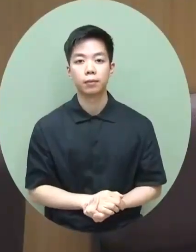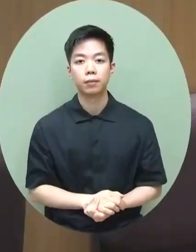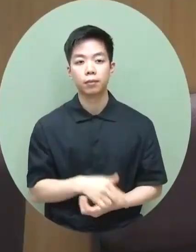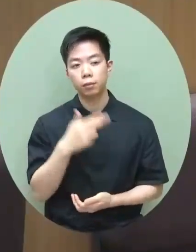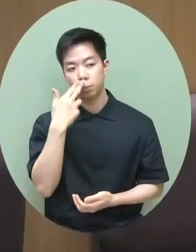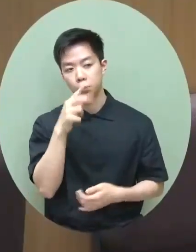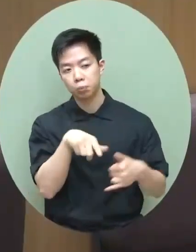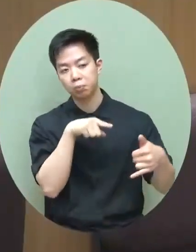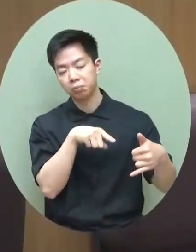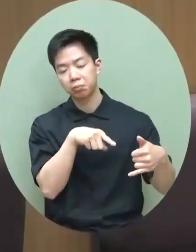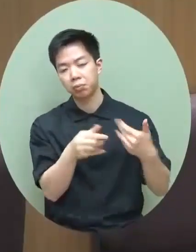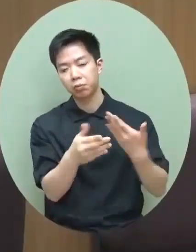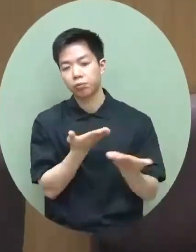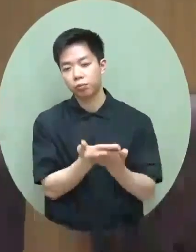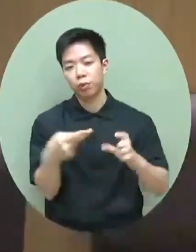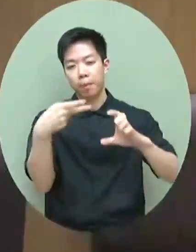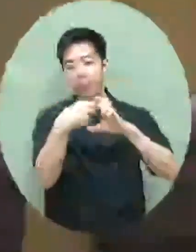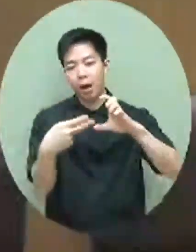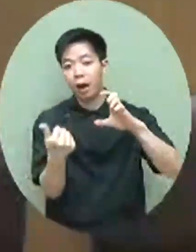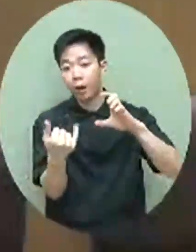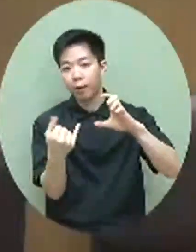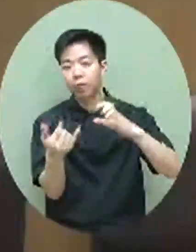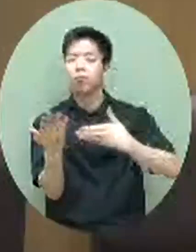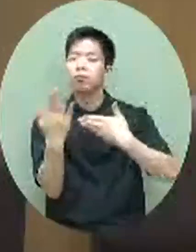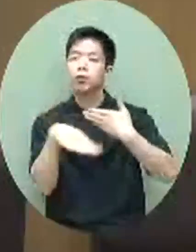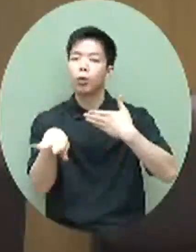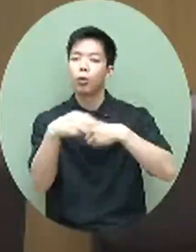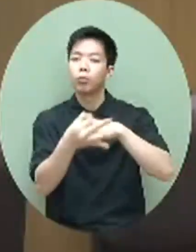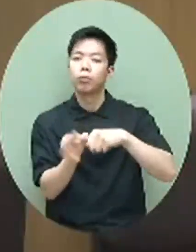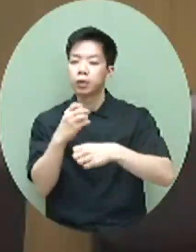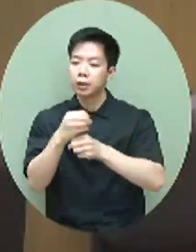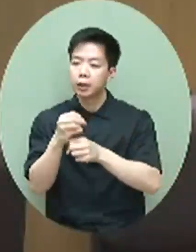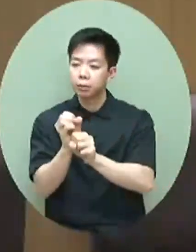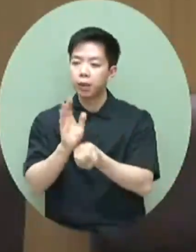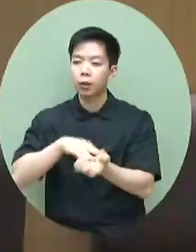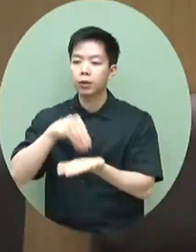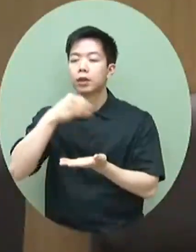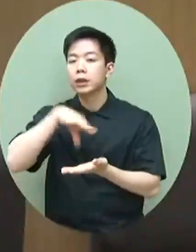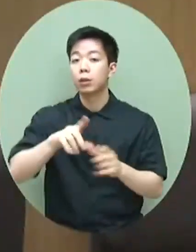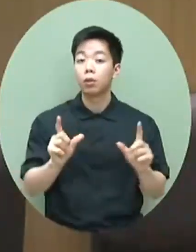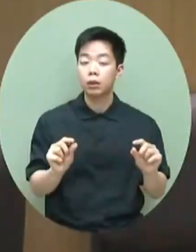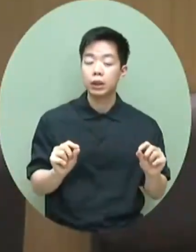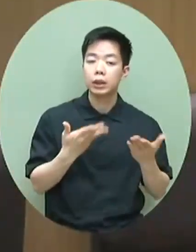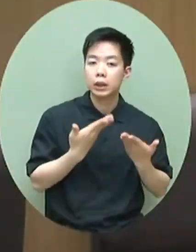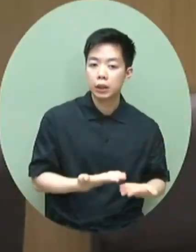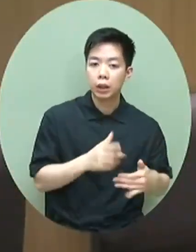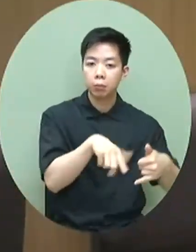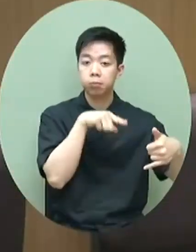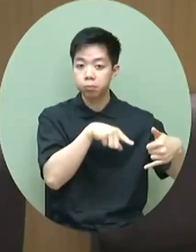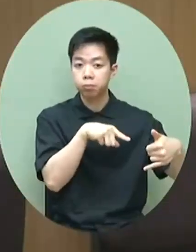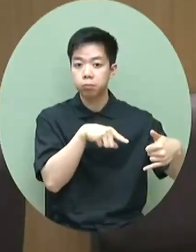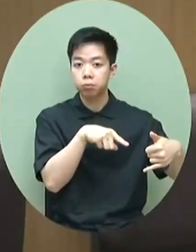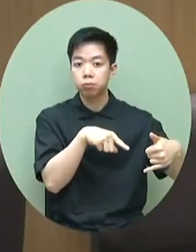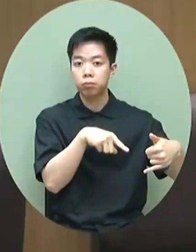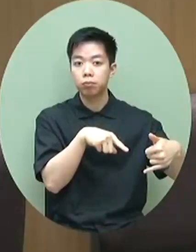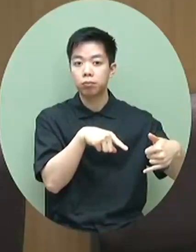個案？因為你話喺外地其實已經有個陽性嘅檢測記錄啦，係咪即係代表其實呢個個案可能佢就算出咗社區都係冇乜風